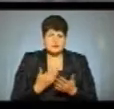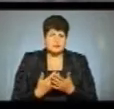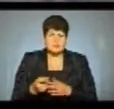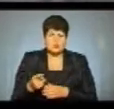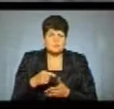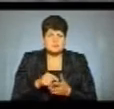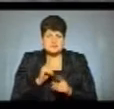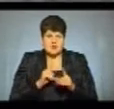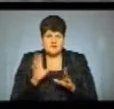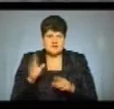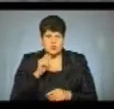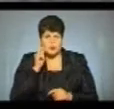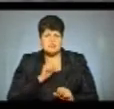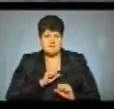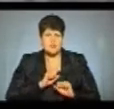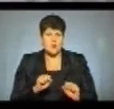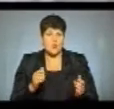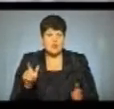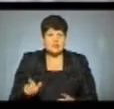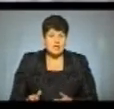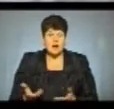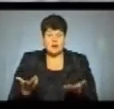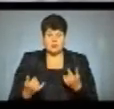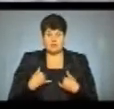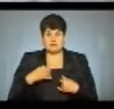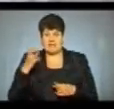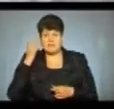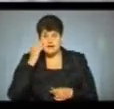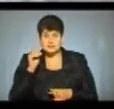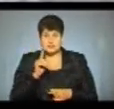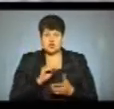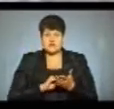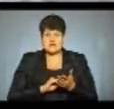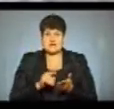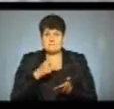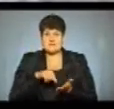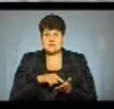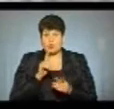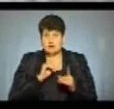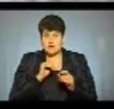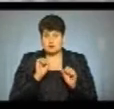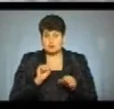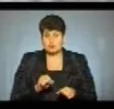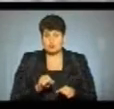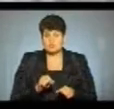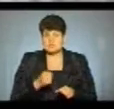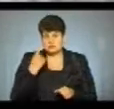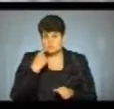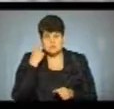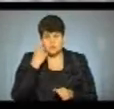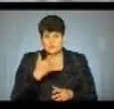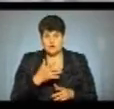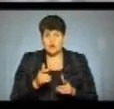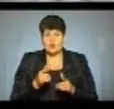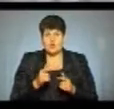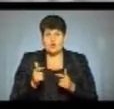ніби всі українці, патріоти, але в мене таке враження, що секретар міської ради, це може моя стати особисто, готовий воювати за неї